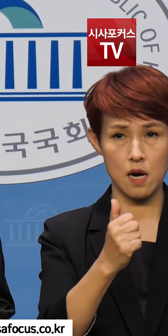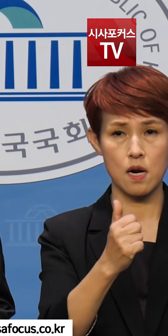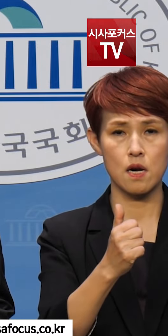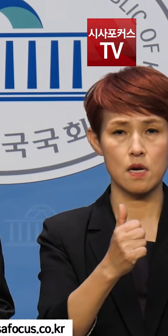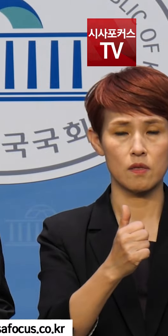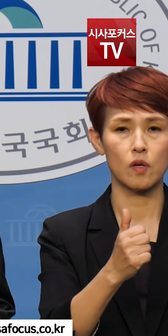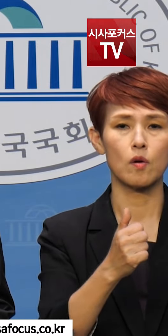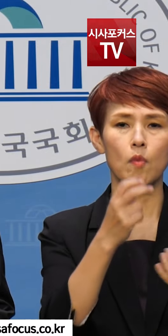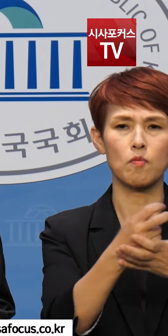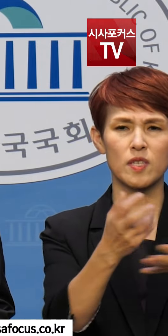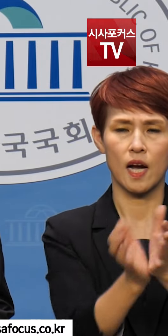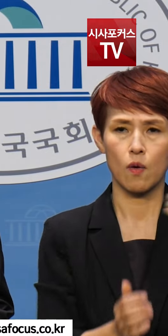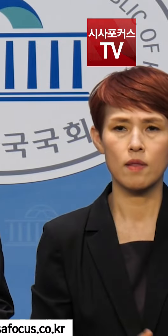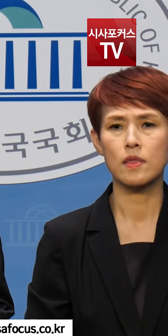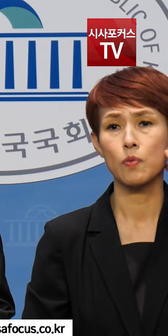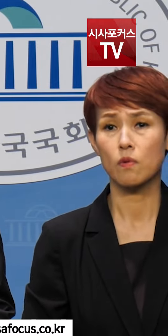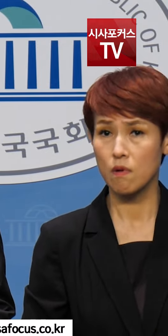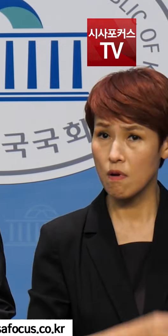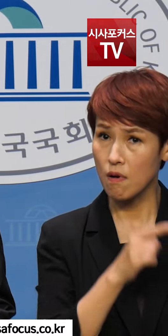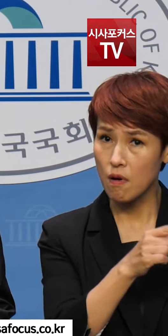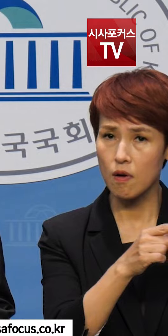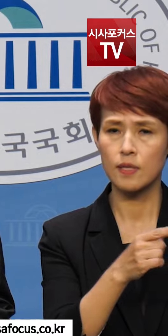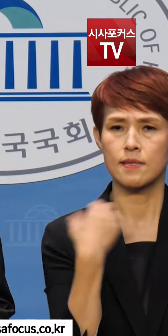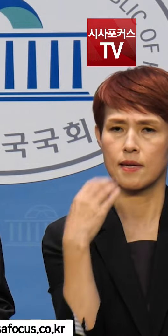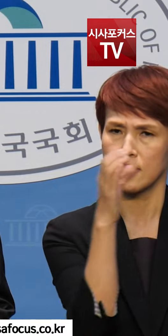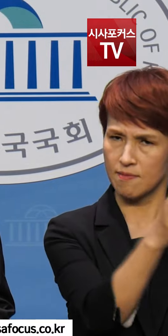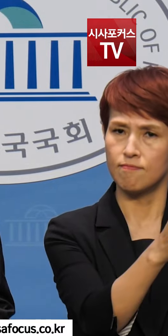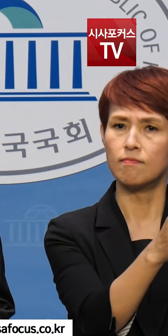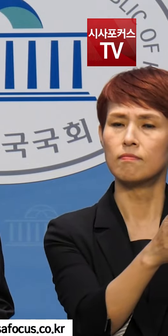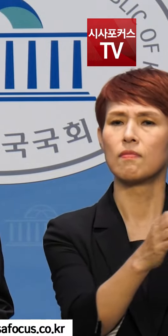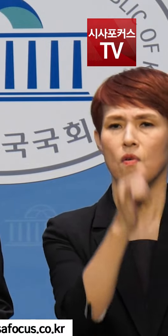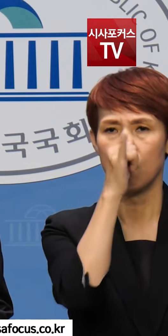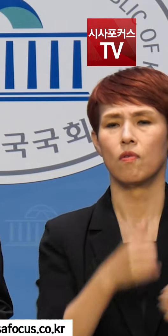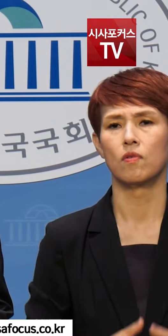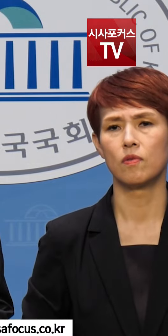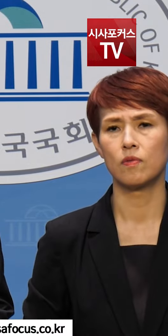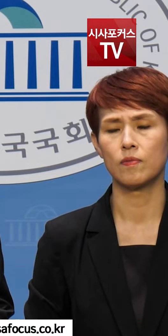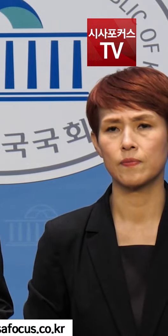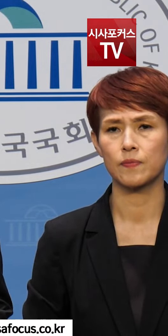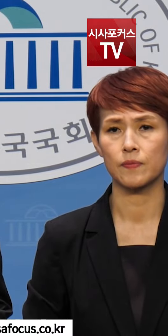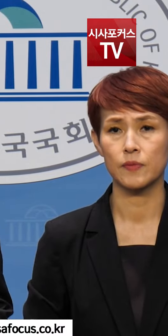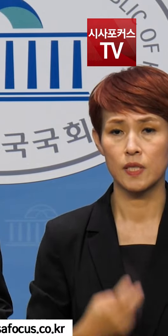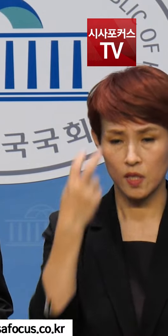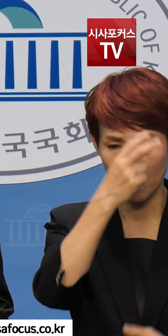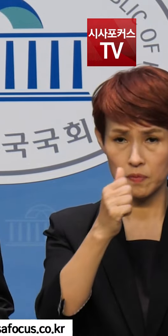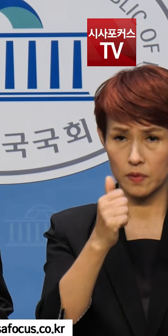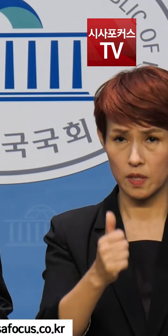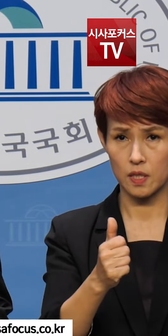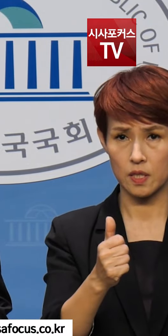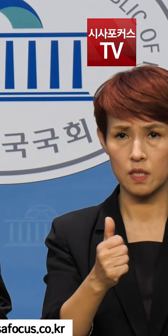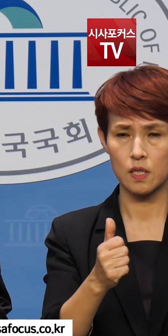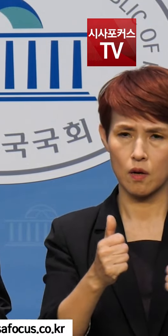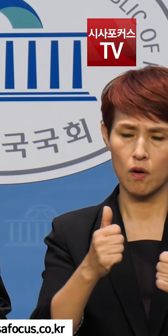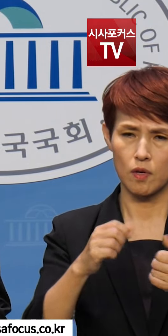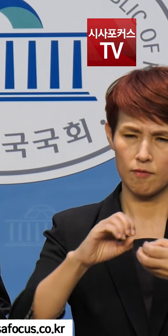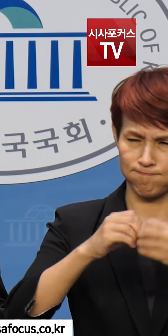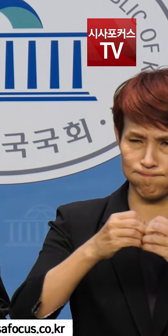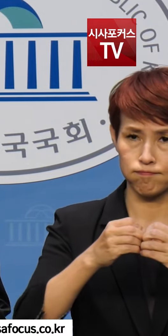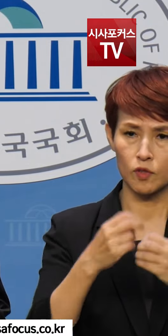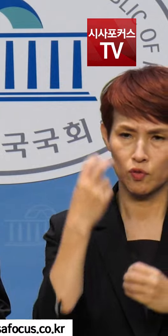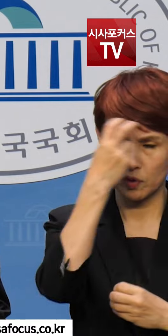법무부 장관, 대통령도 이에 대한 책임을 피할 수 없을 것입니다. 검찰이 이런 조작 수사